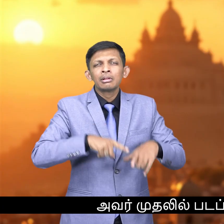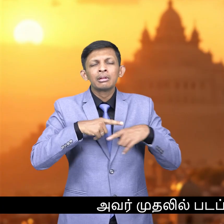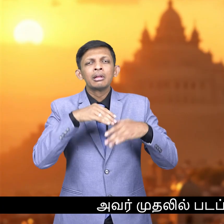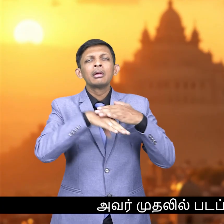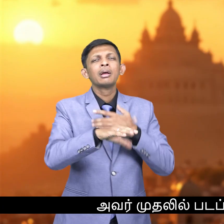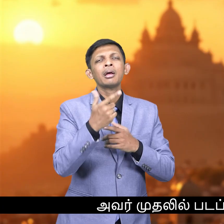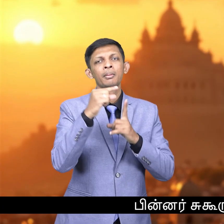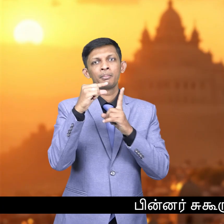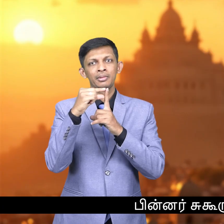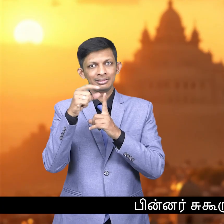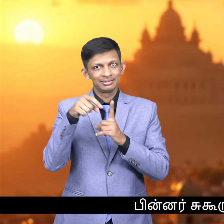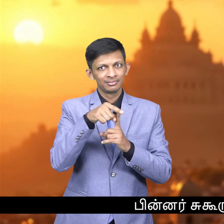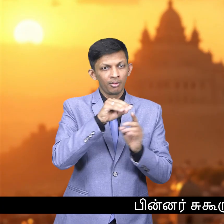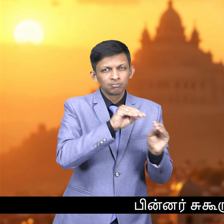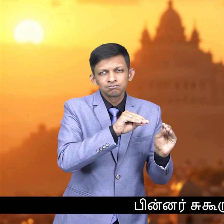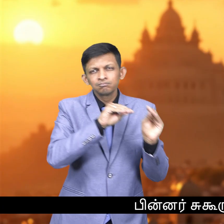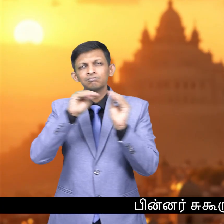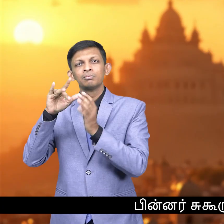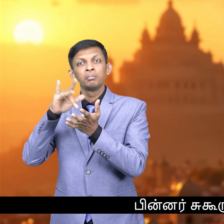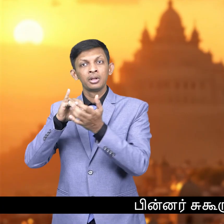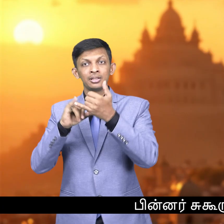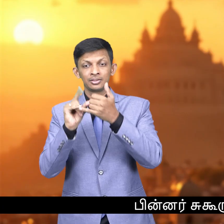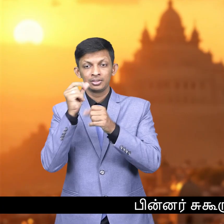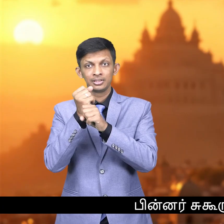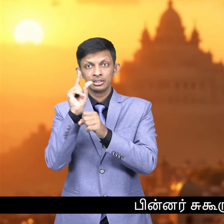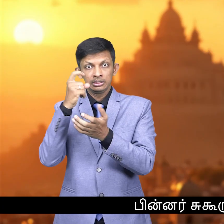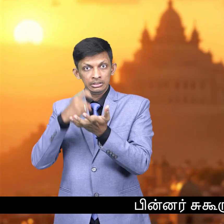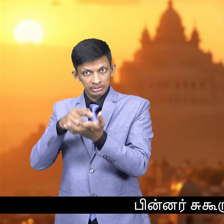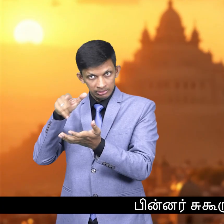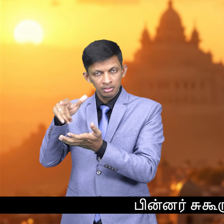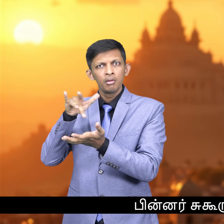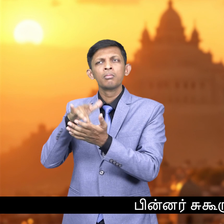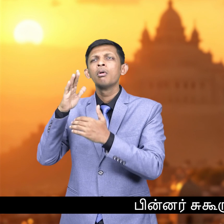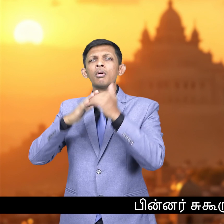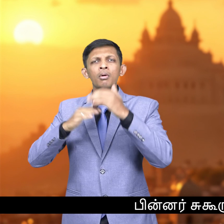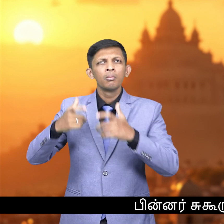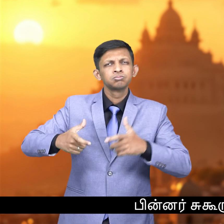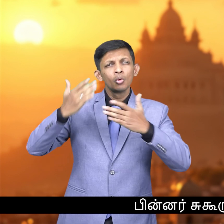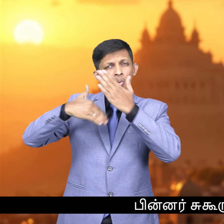வசித்து வந்தார். பின்னர் சுகுருக்கு குடிபெயர்ந்தார்.